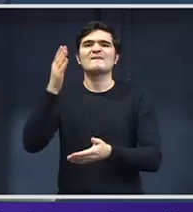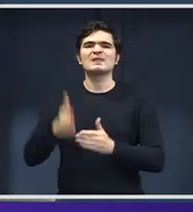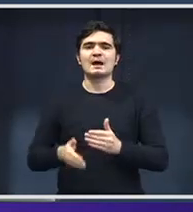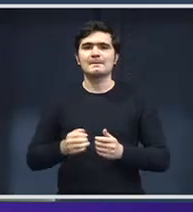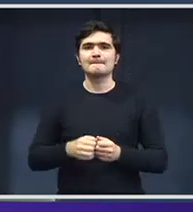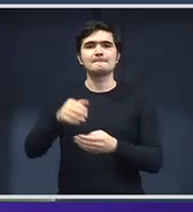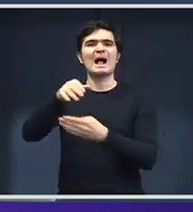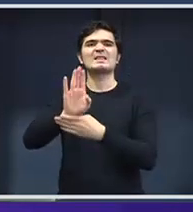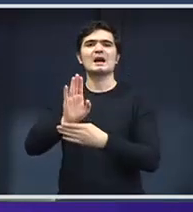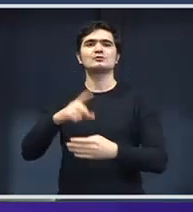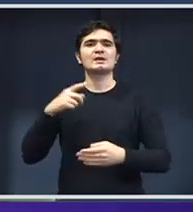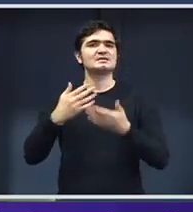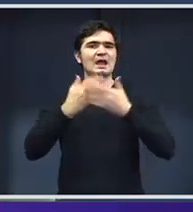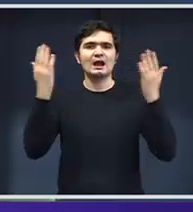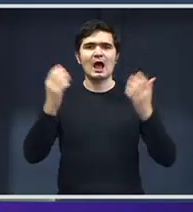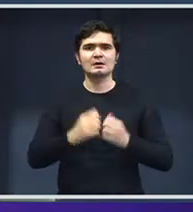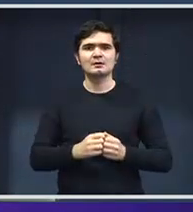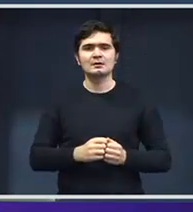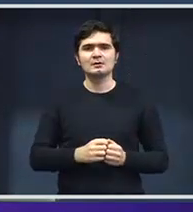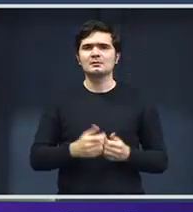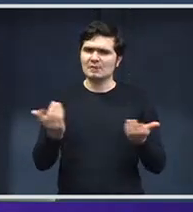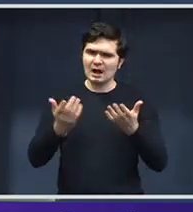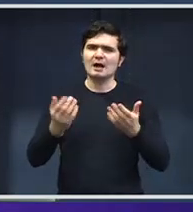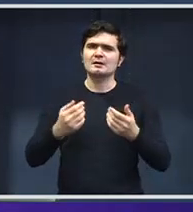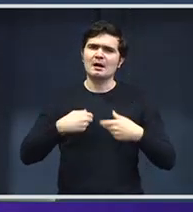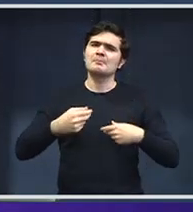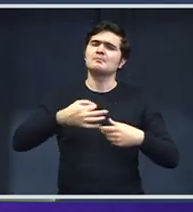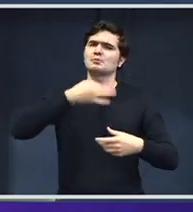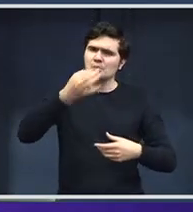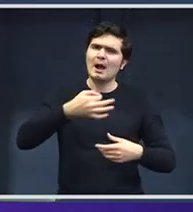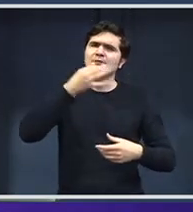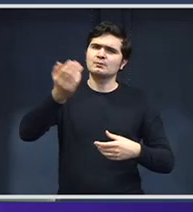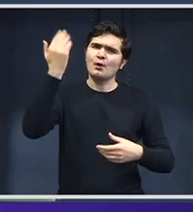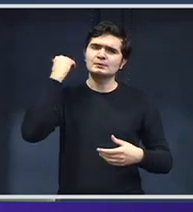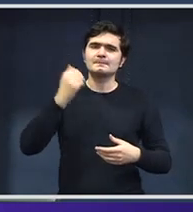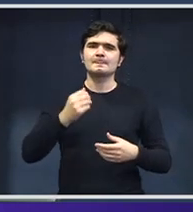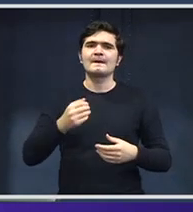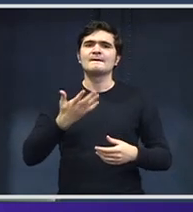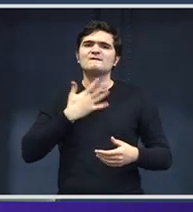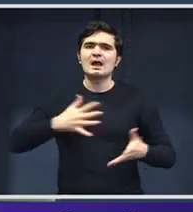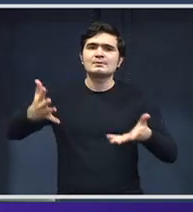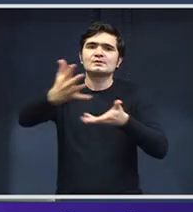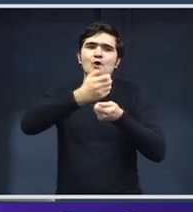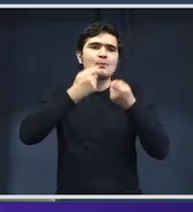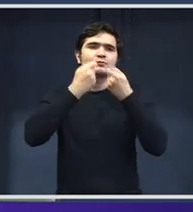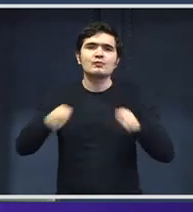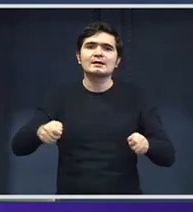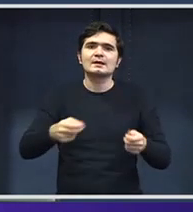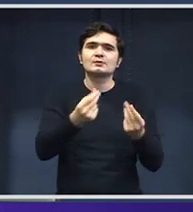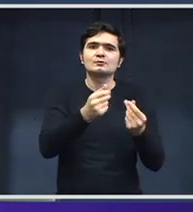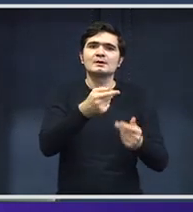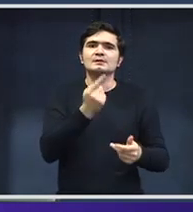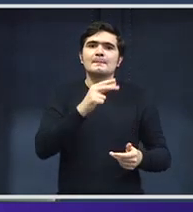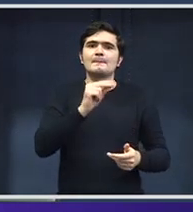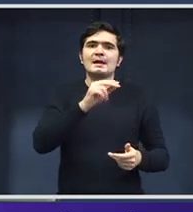acela clar și nu este pe care l-am tot enunțat, de a lua toate sumele din PNRR